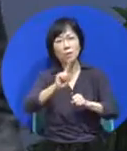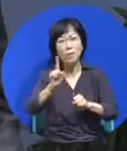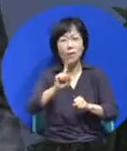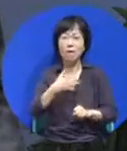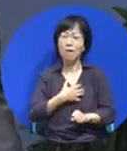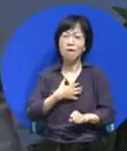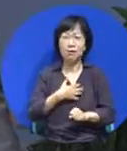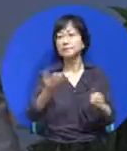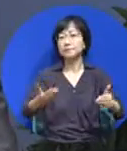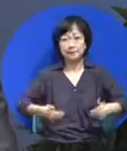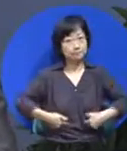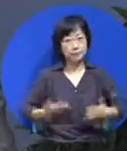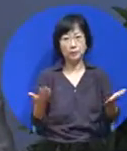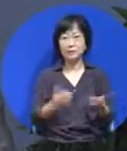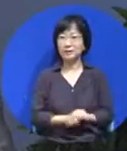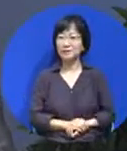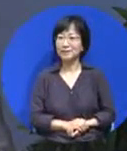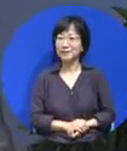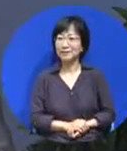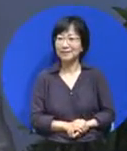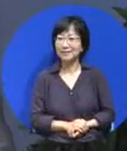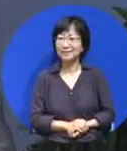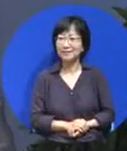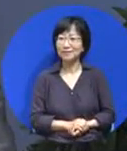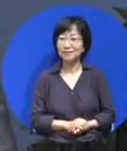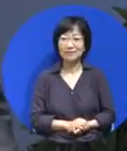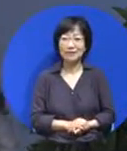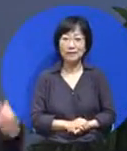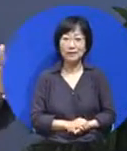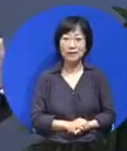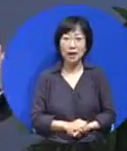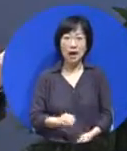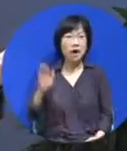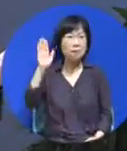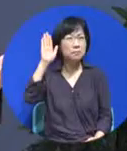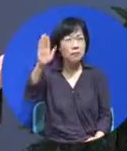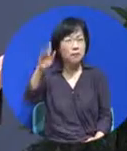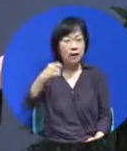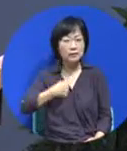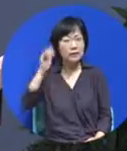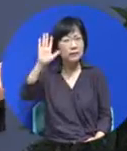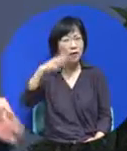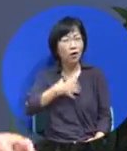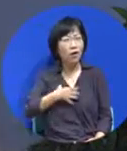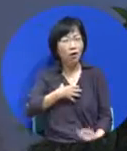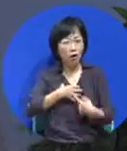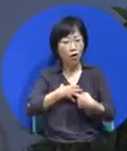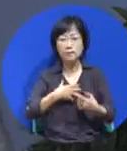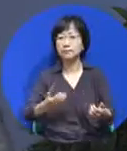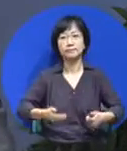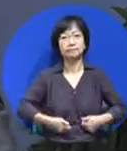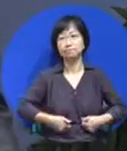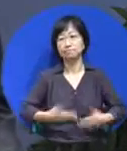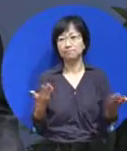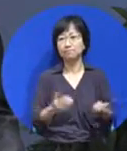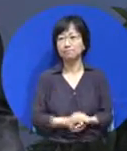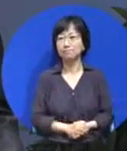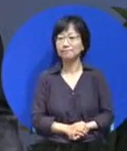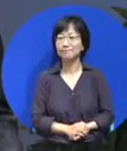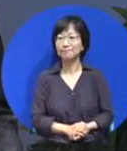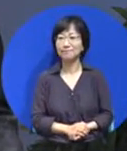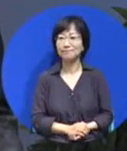I do? 상관없습니다. It doesn't matter. 앞으로 내 미래는 어떻게 될 것이냐? What about my future? 상관없습니다.